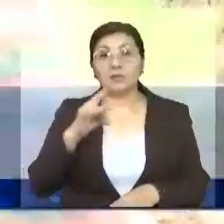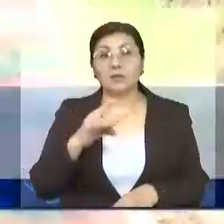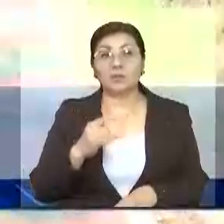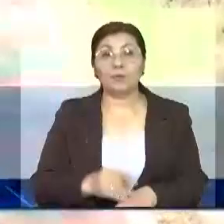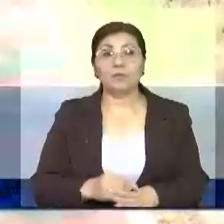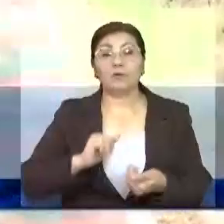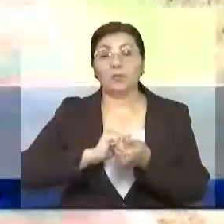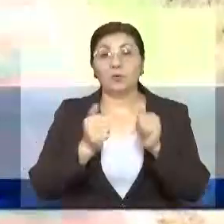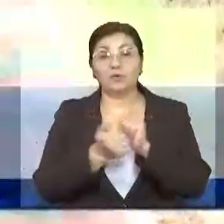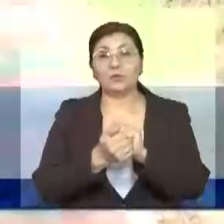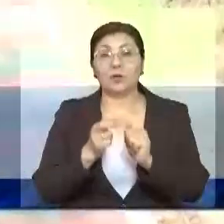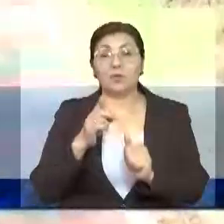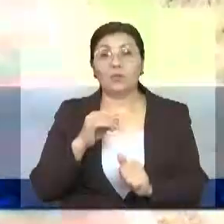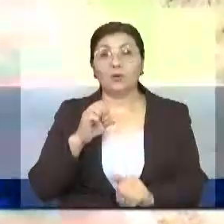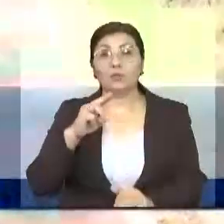брущатки